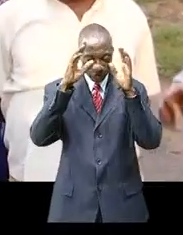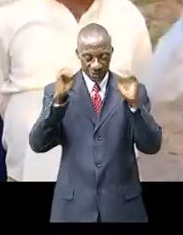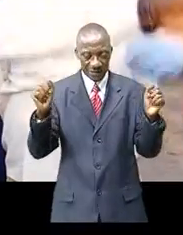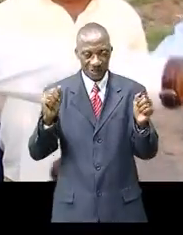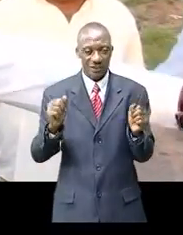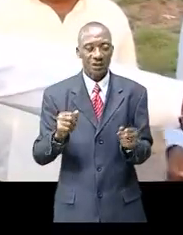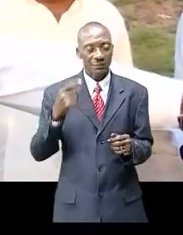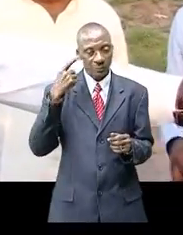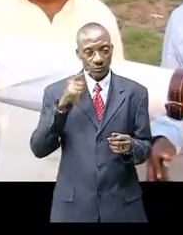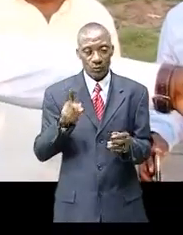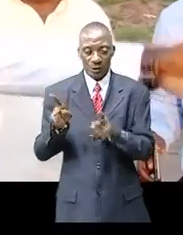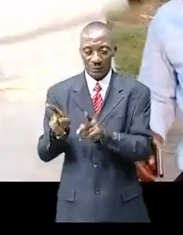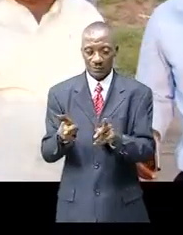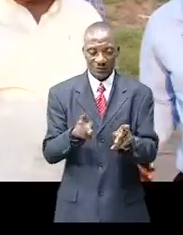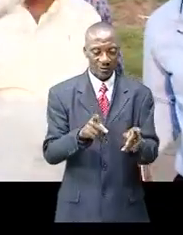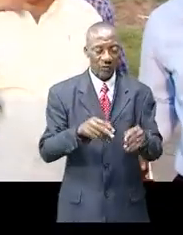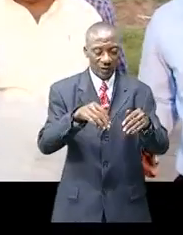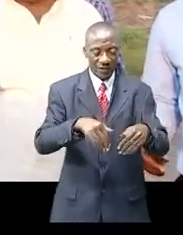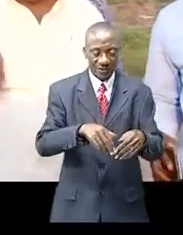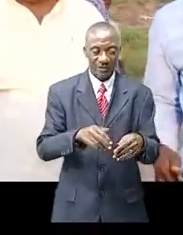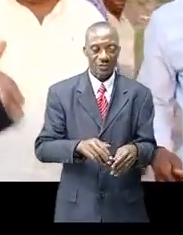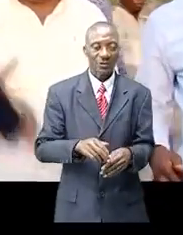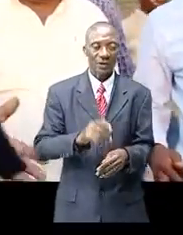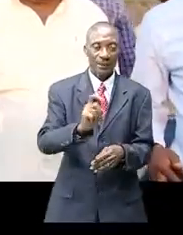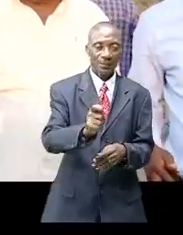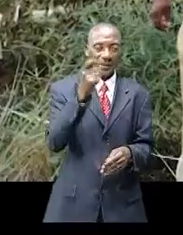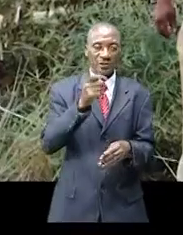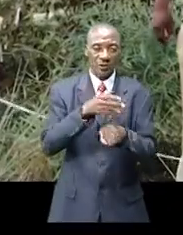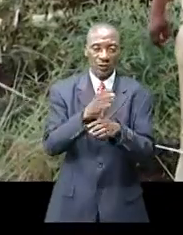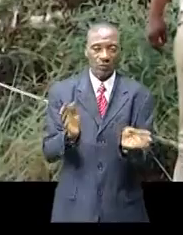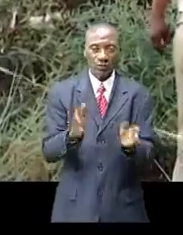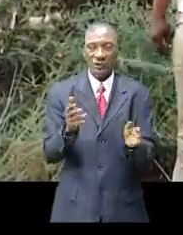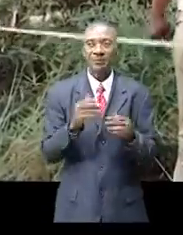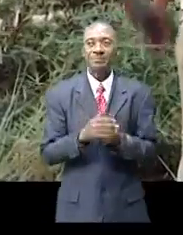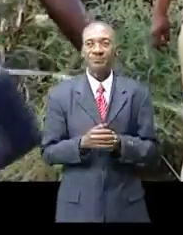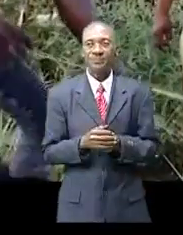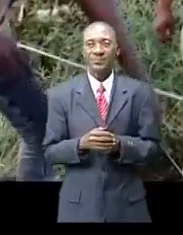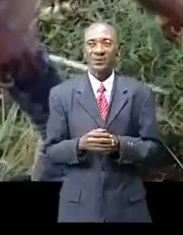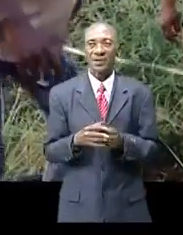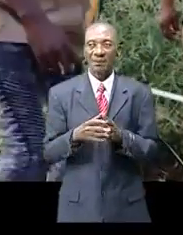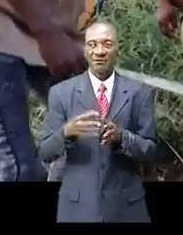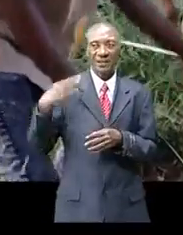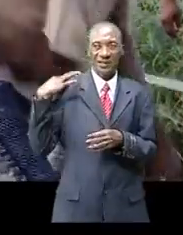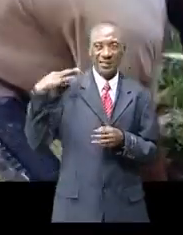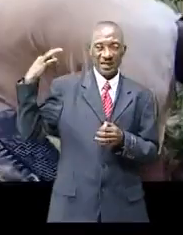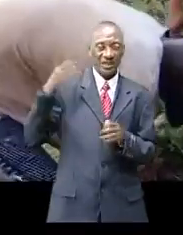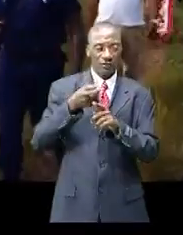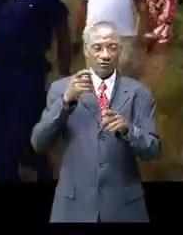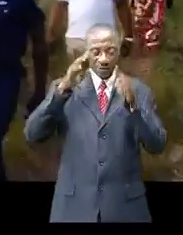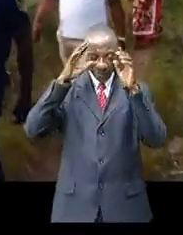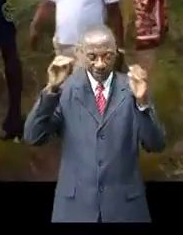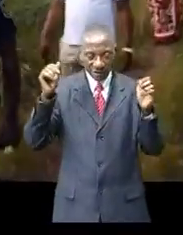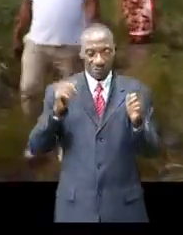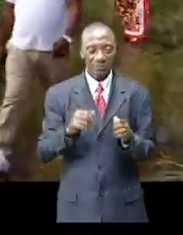charge de la planification agriculture, pêche et élevage, cette grande délégation était constituée outre des délégués de la présidence, de la